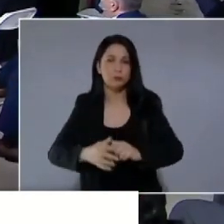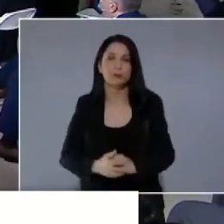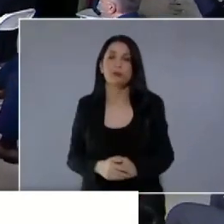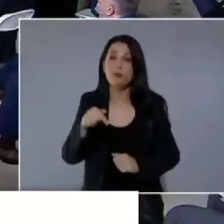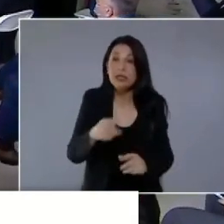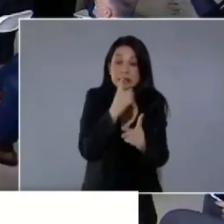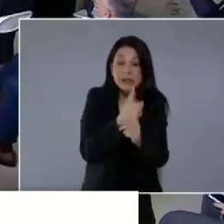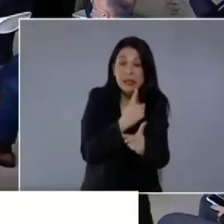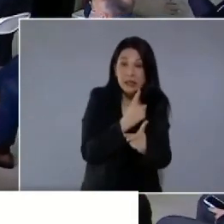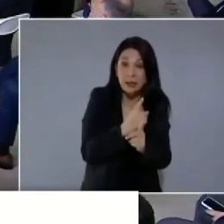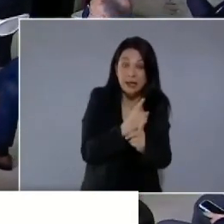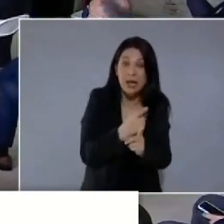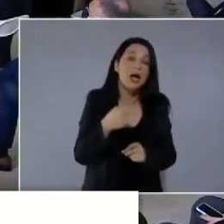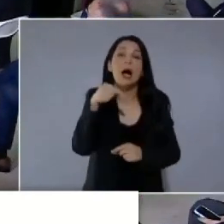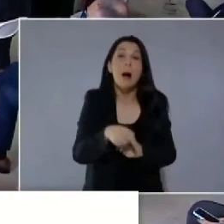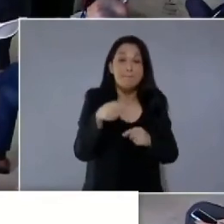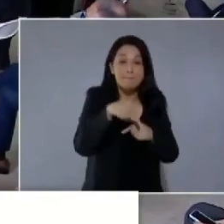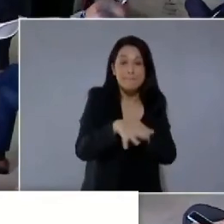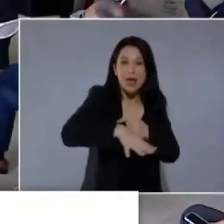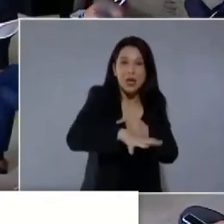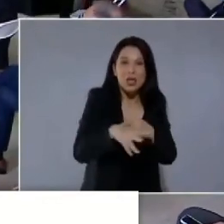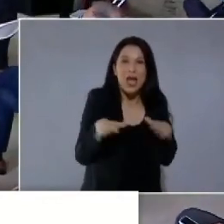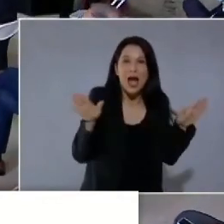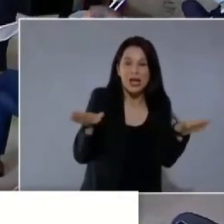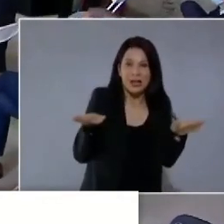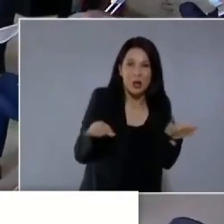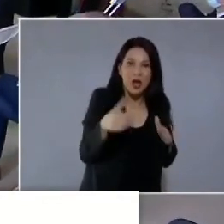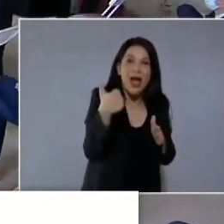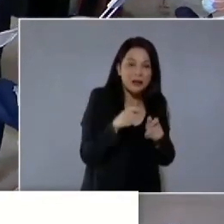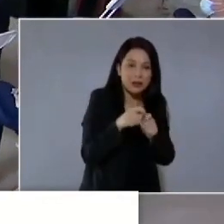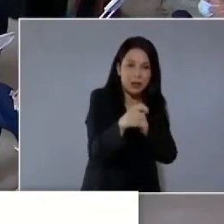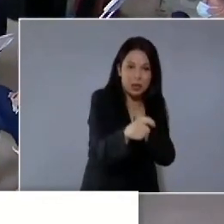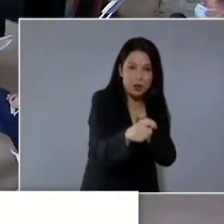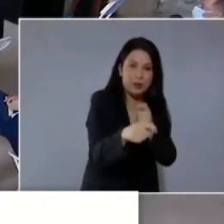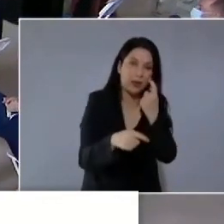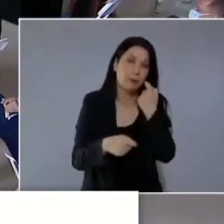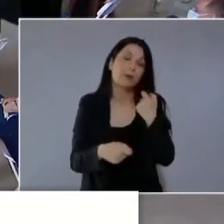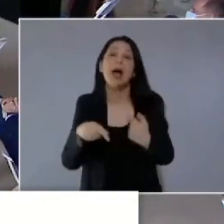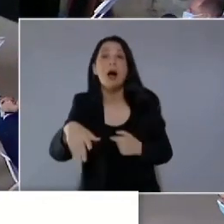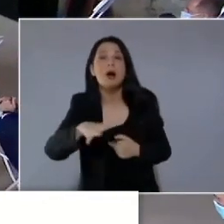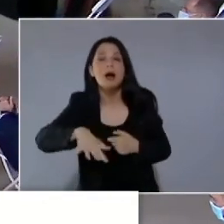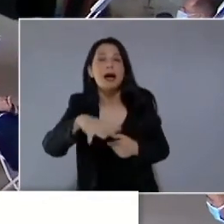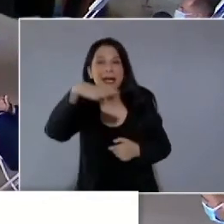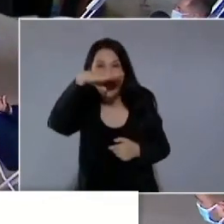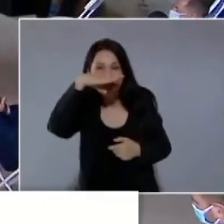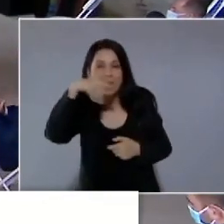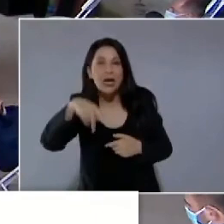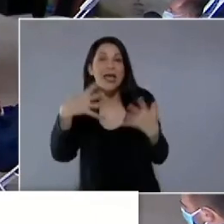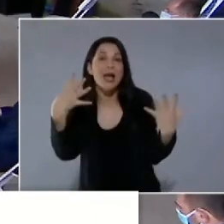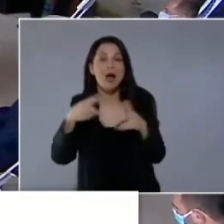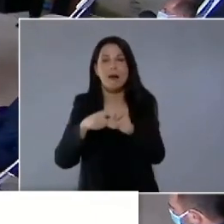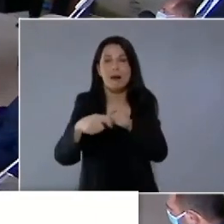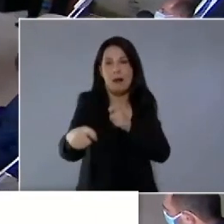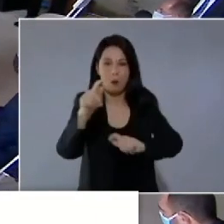παράκαψης Χαλκιδόνας μήκος περίπου 6 χιλιόμετρων, της παράκαψης Γιαννησών μήκους περίπου 9 χιλιόμετρων, καθώς